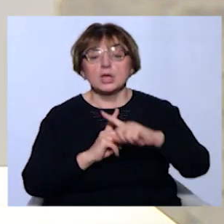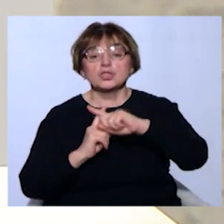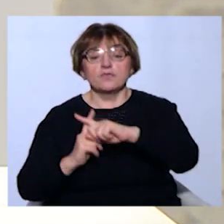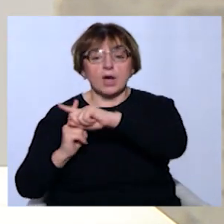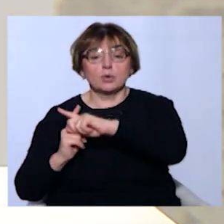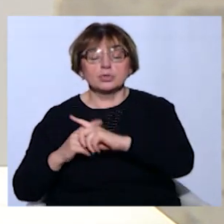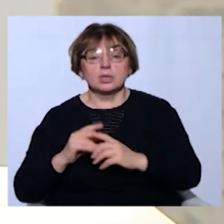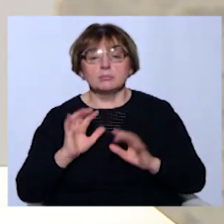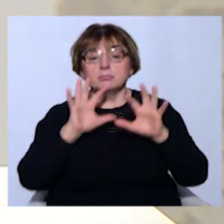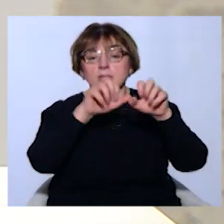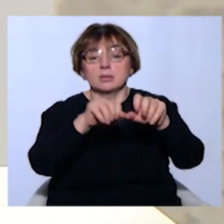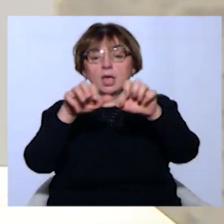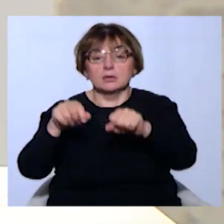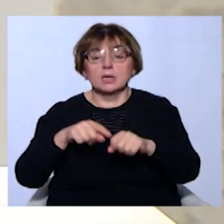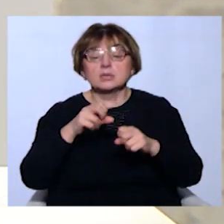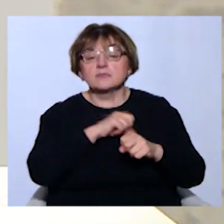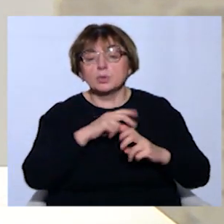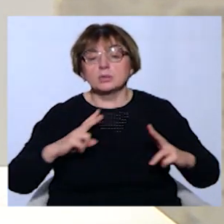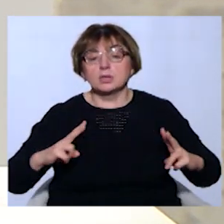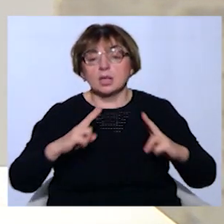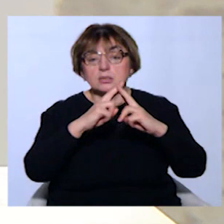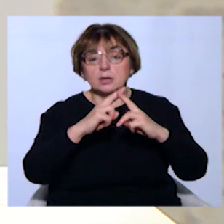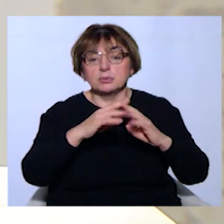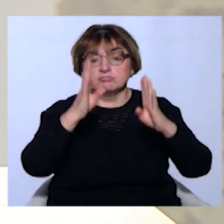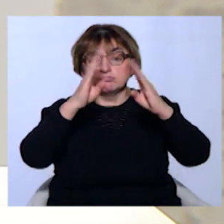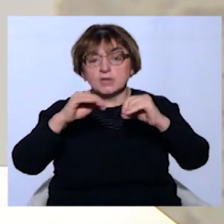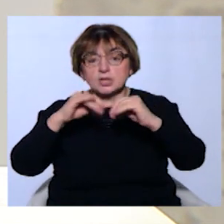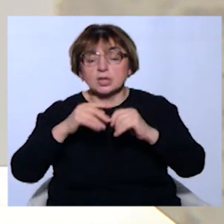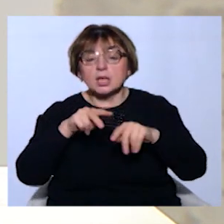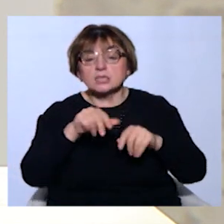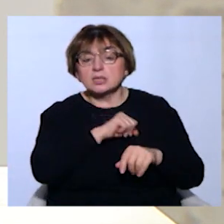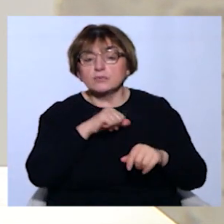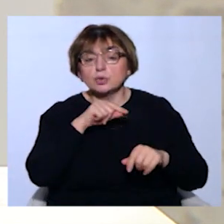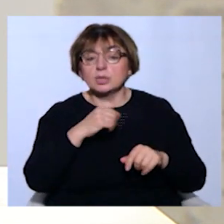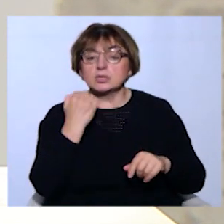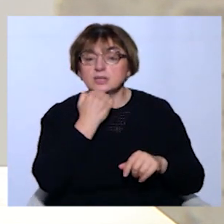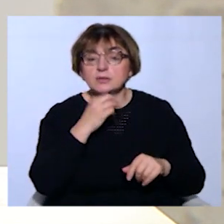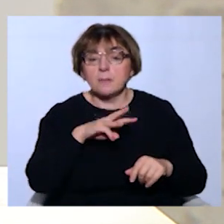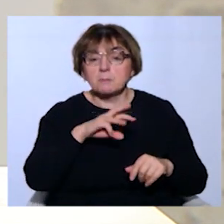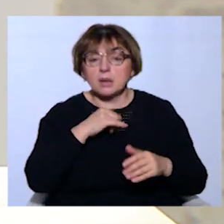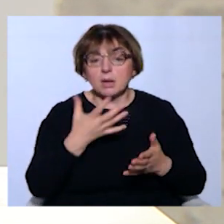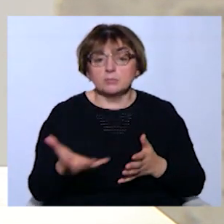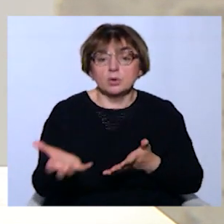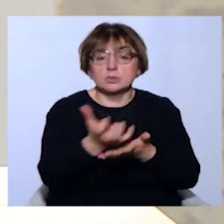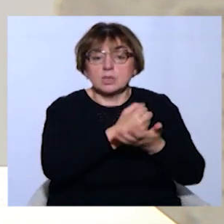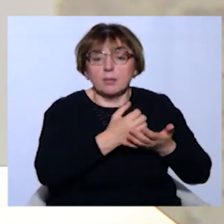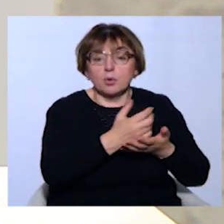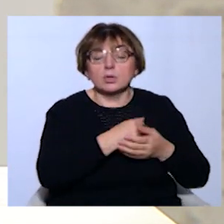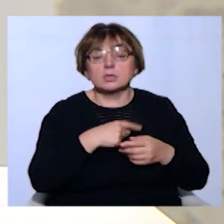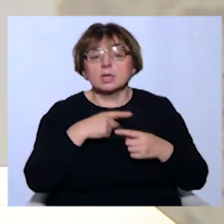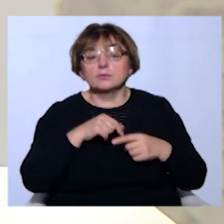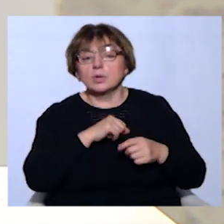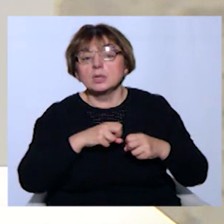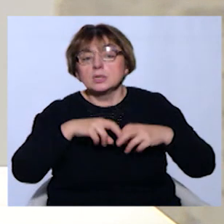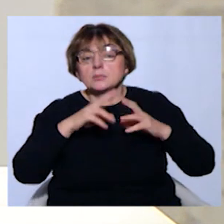იქედან დაშალეს ეს ტაძრები და წამოიღეს ეს მარმარილო და მე-12 საუკუნეში ააგეს უკვე აი ეს